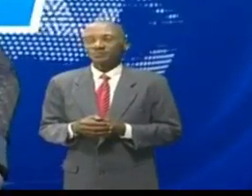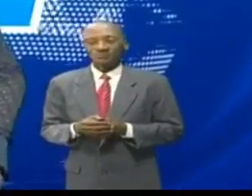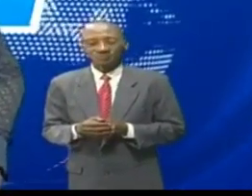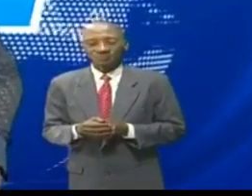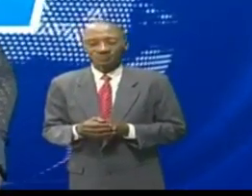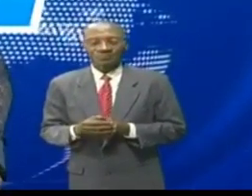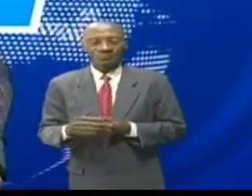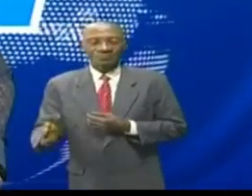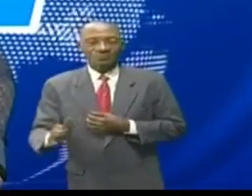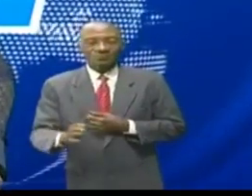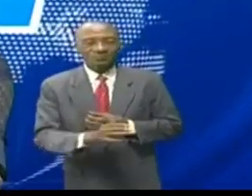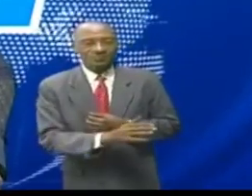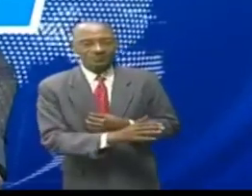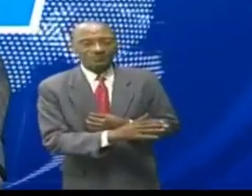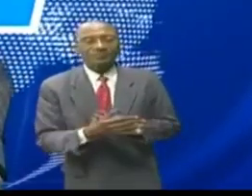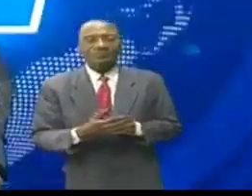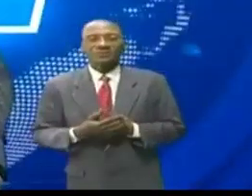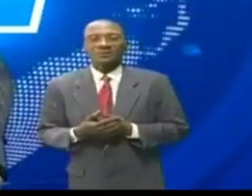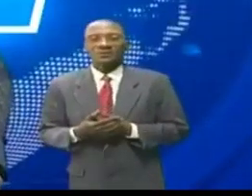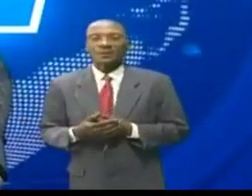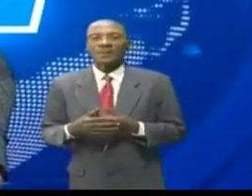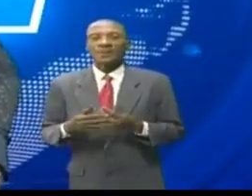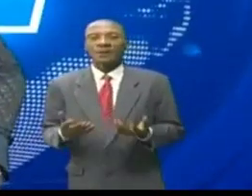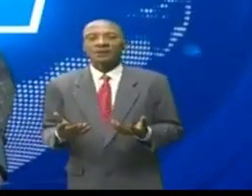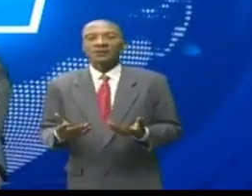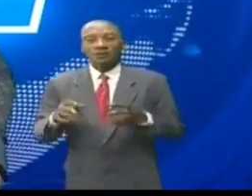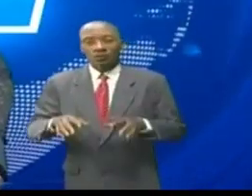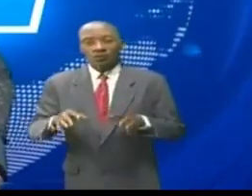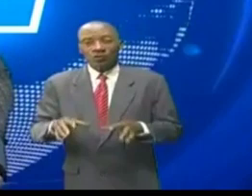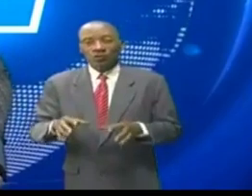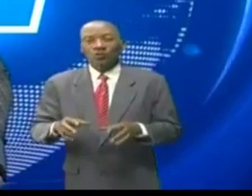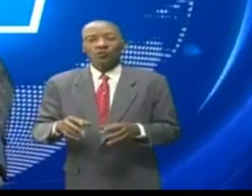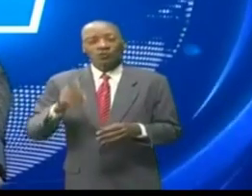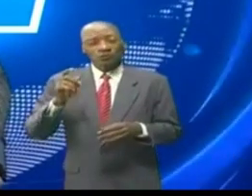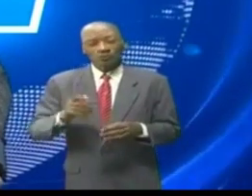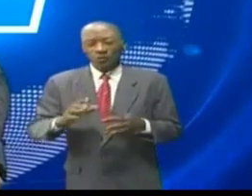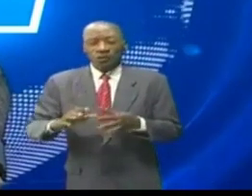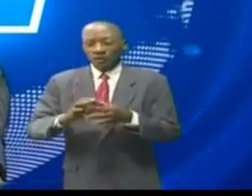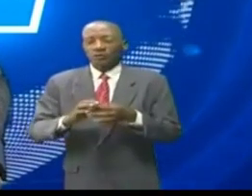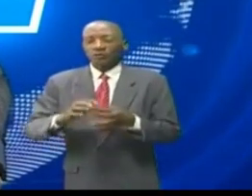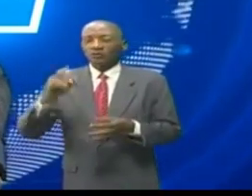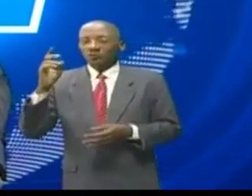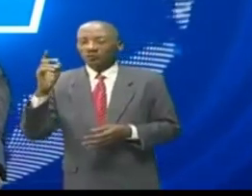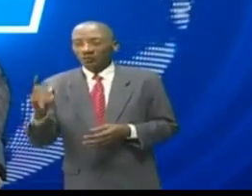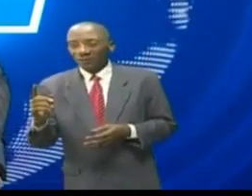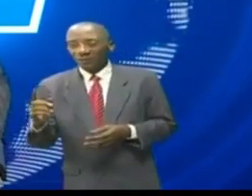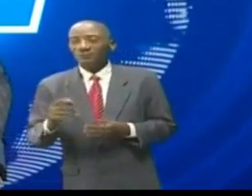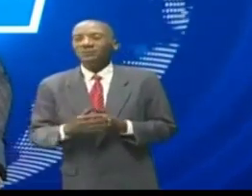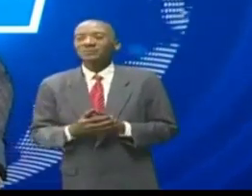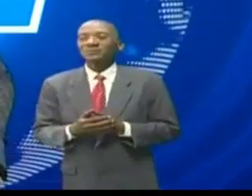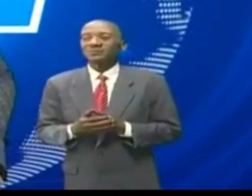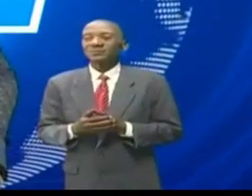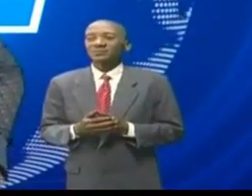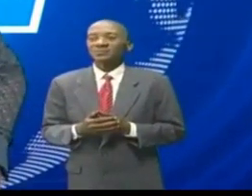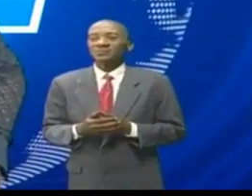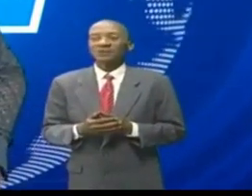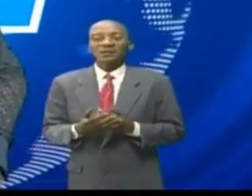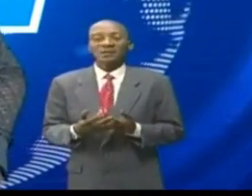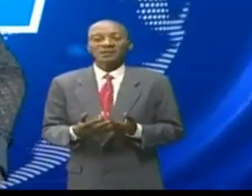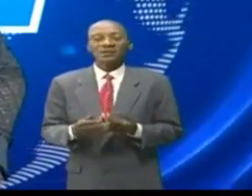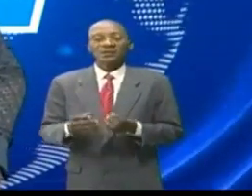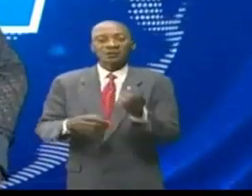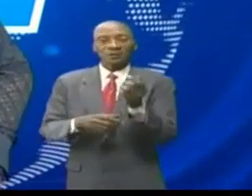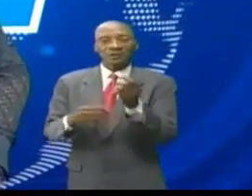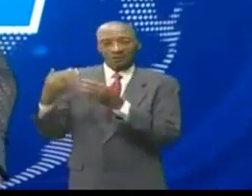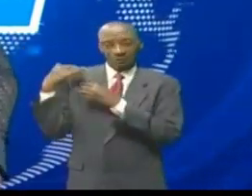Le Congo se met debout avec toutes ses provinces pour dire non à l'agression rwandaise. Dans le Tanganyika, c'est le chef de l'exécutif provincial qui